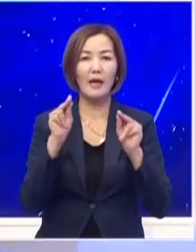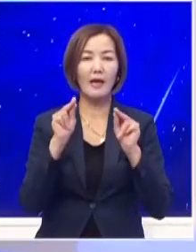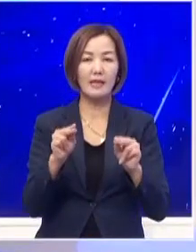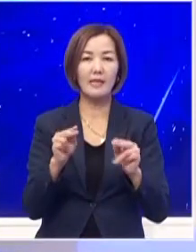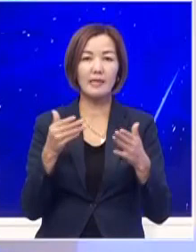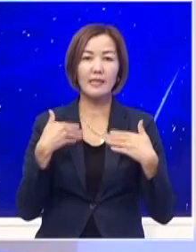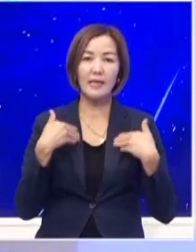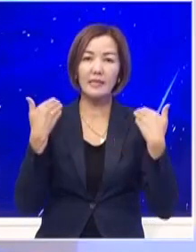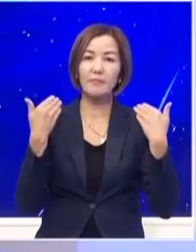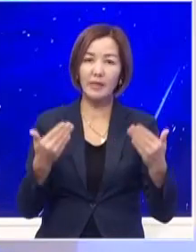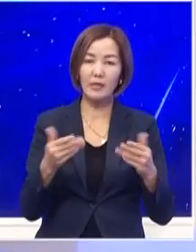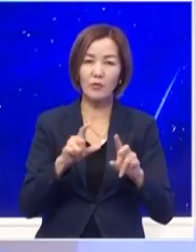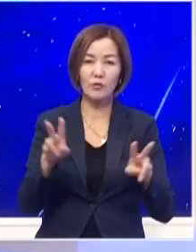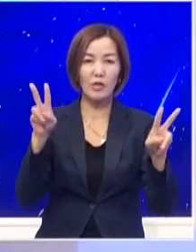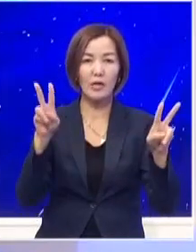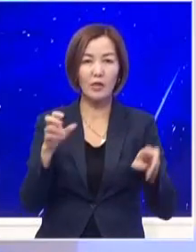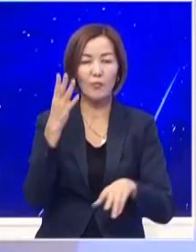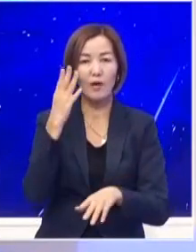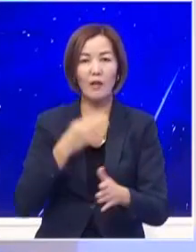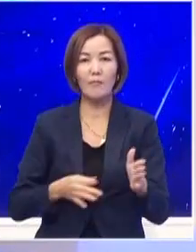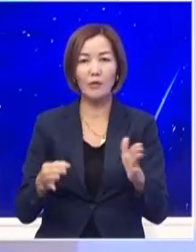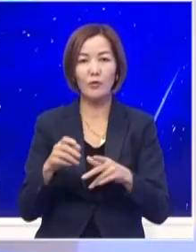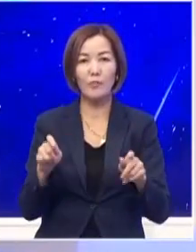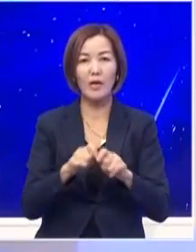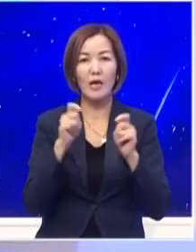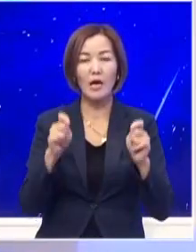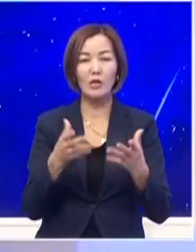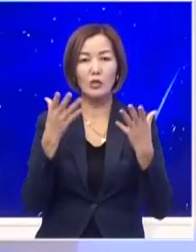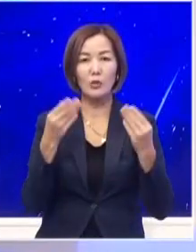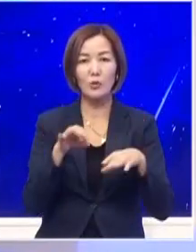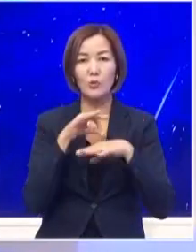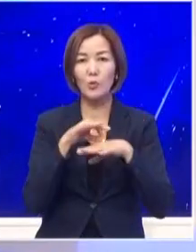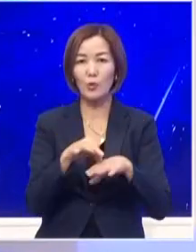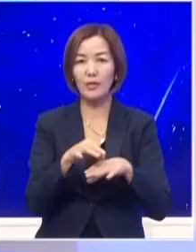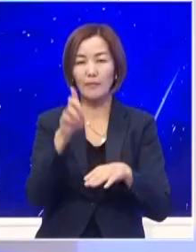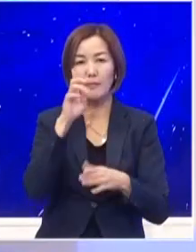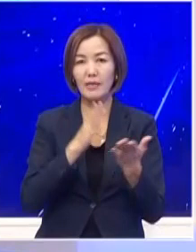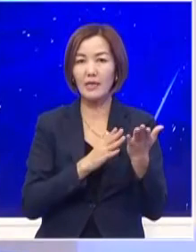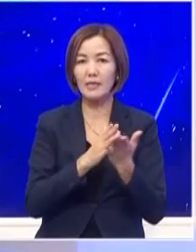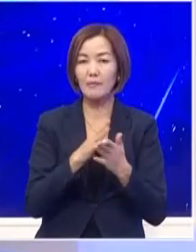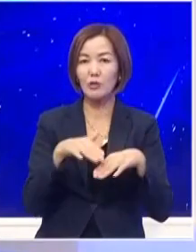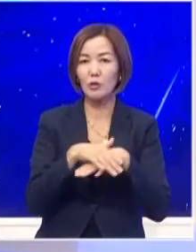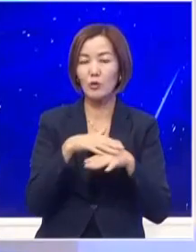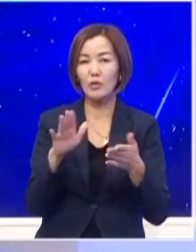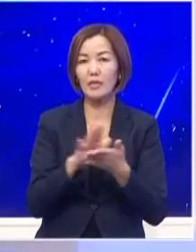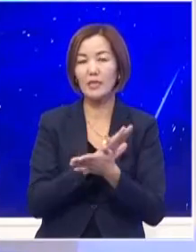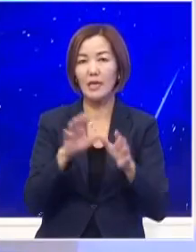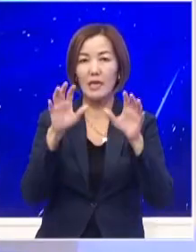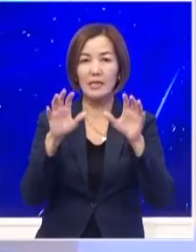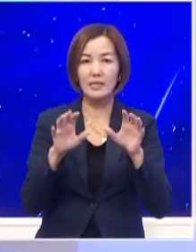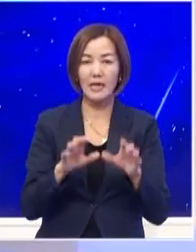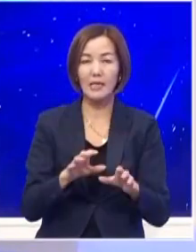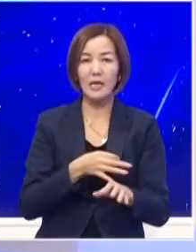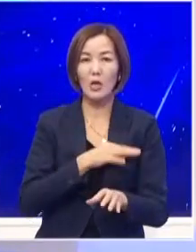Әділет кеңес береді. Осындай атаумен Алматы облысында ашық есік күні өтті. Мұнда мемлекеттік қызметшілер тұрғындарға тегін заңгерлік